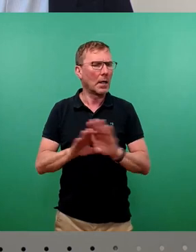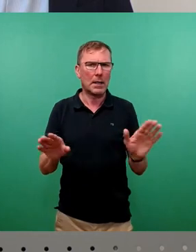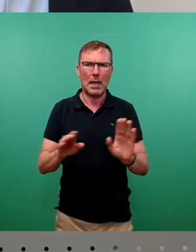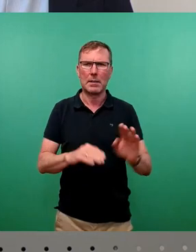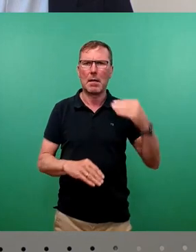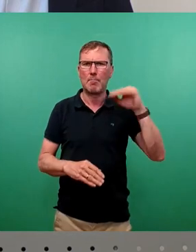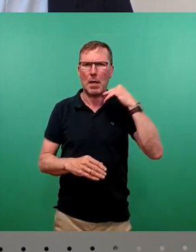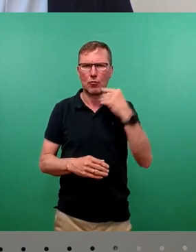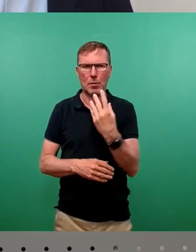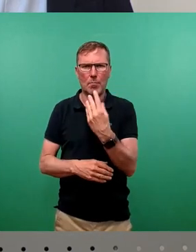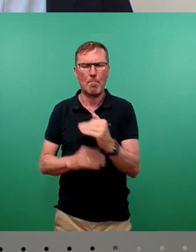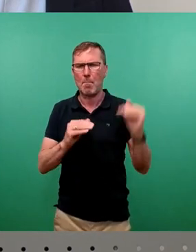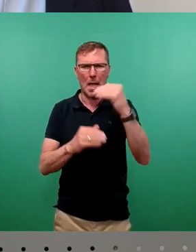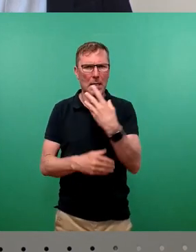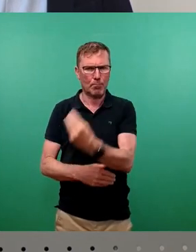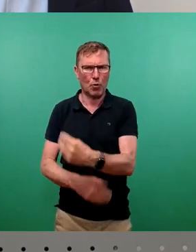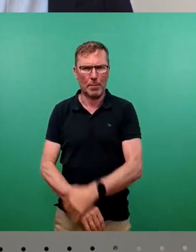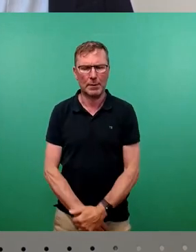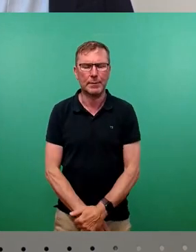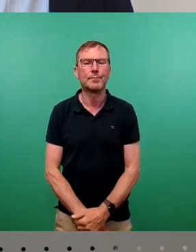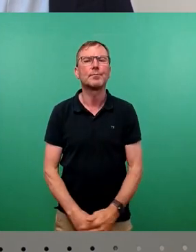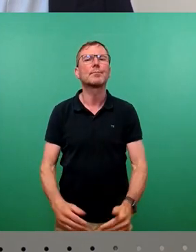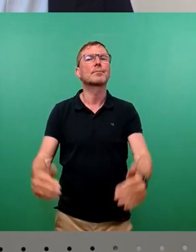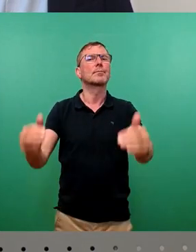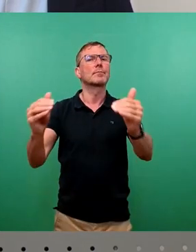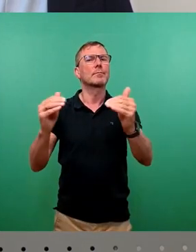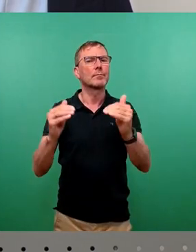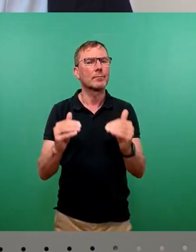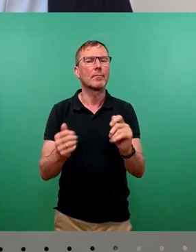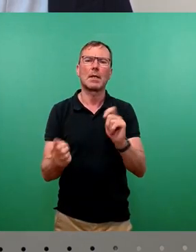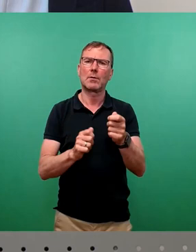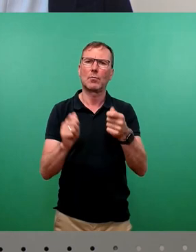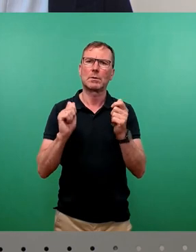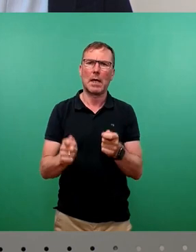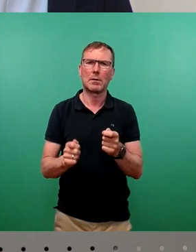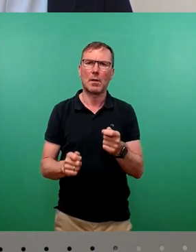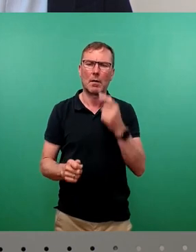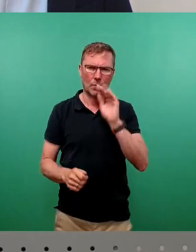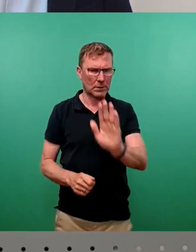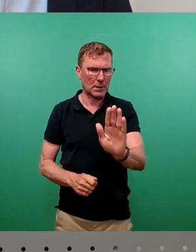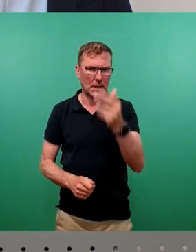bekommen. Wir haben als nächstes den Änderungsantrag von Ihnen, Herr Lichti.